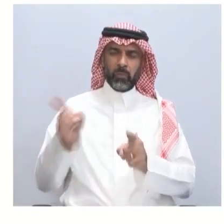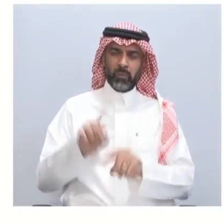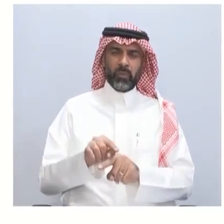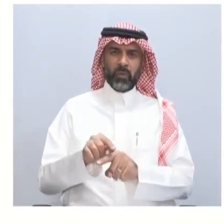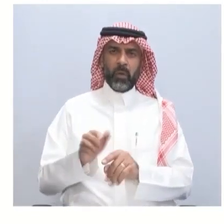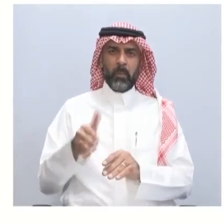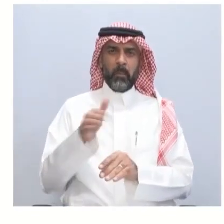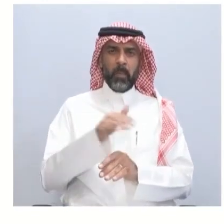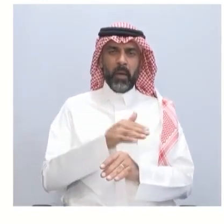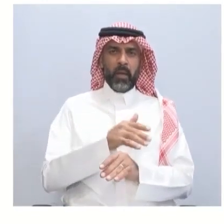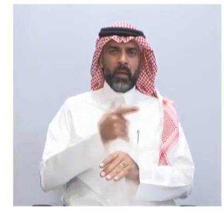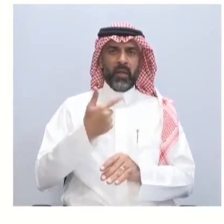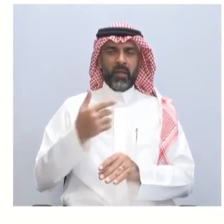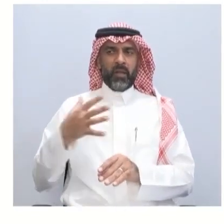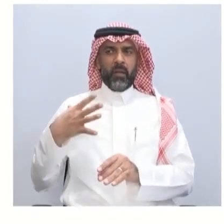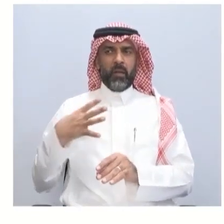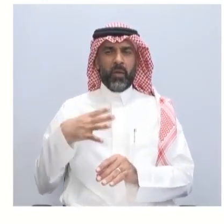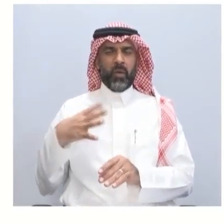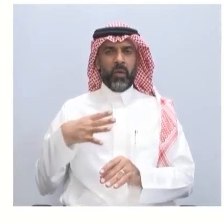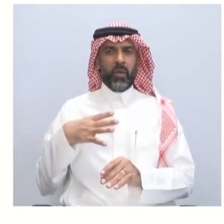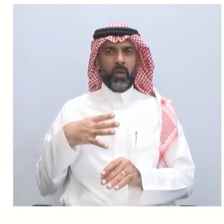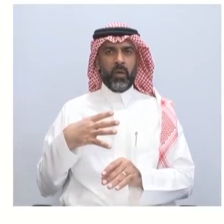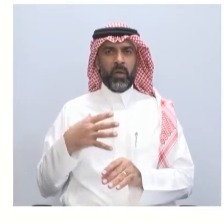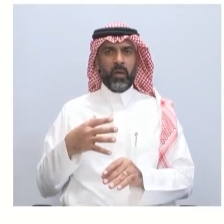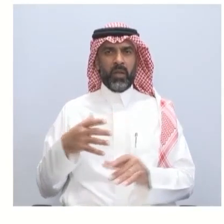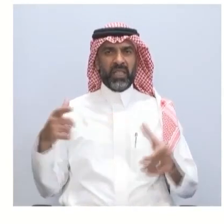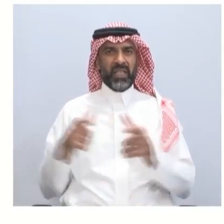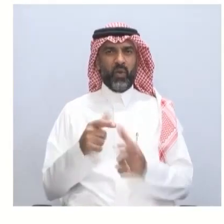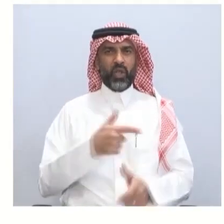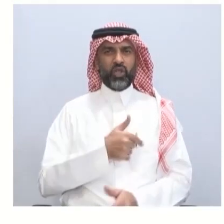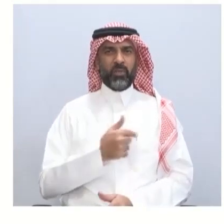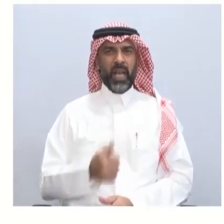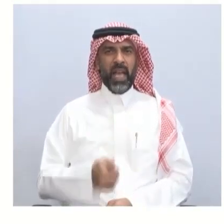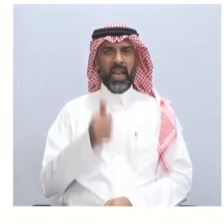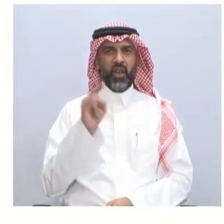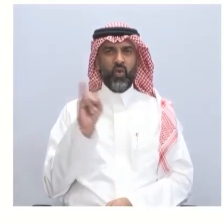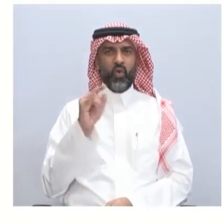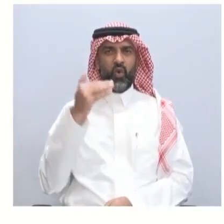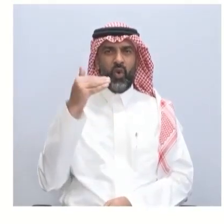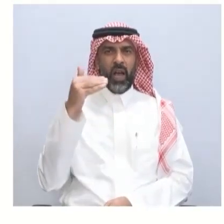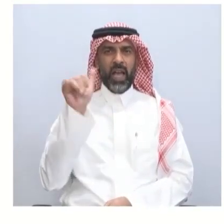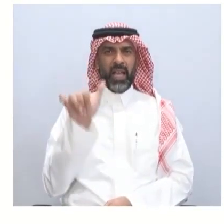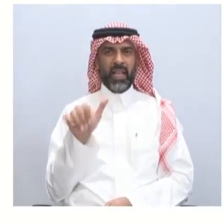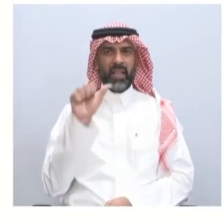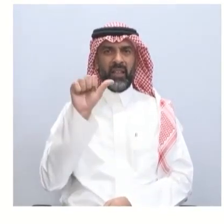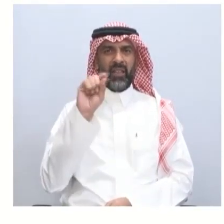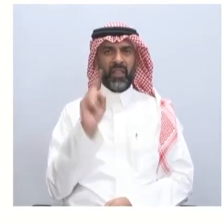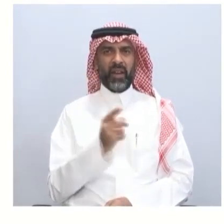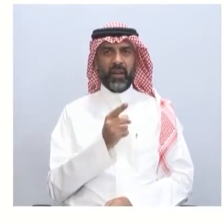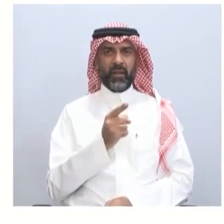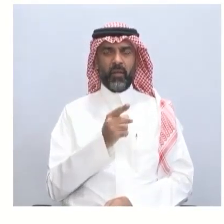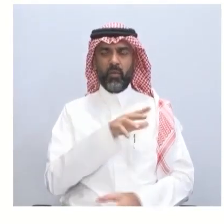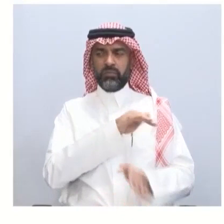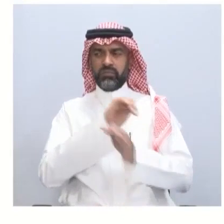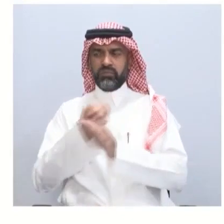اهملت بزوال حكم الاخي ين واصبحت بعد ذلك مكانا لا توجد فيه